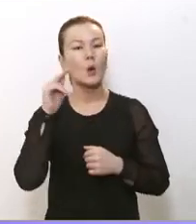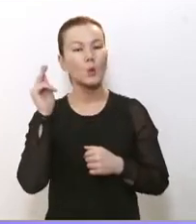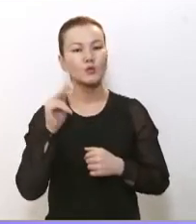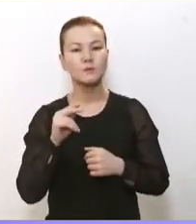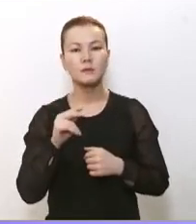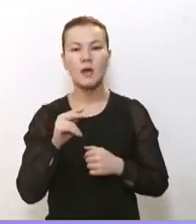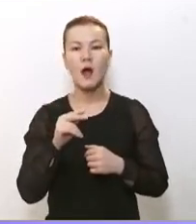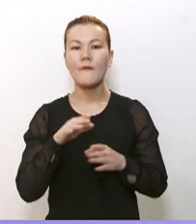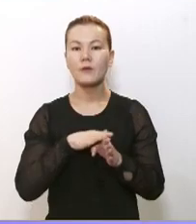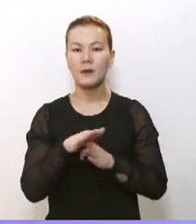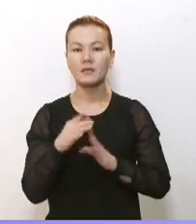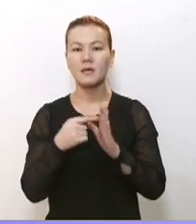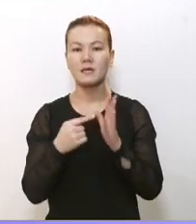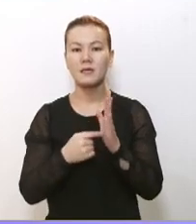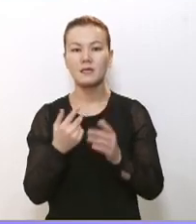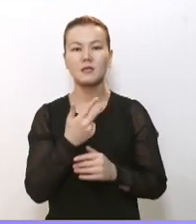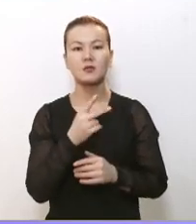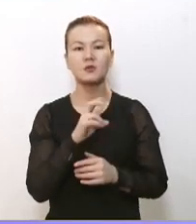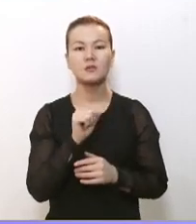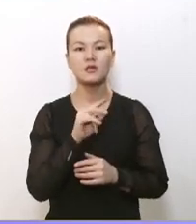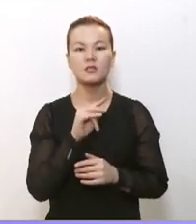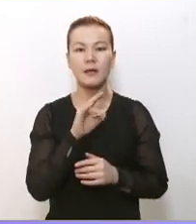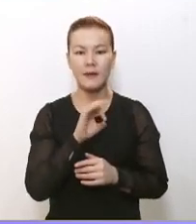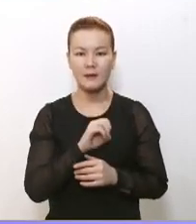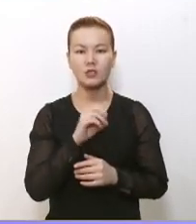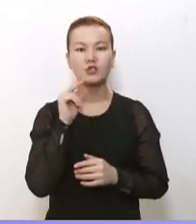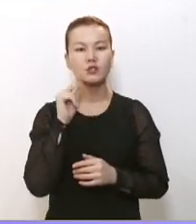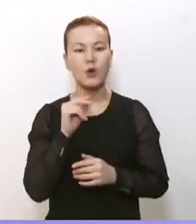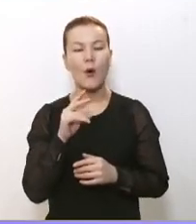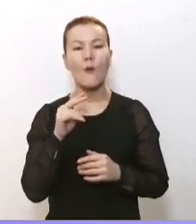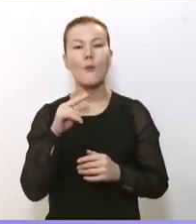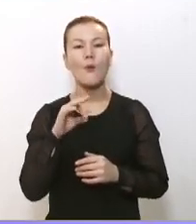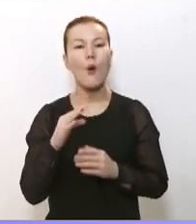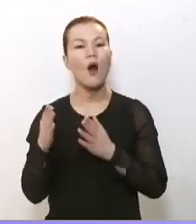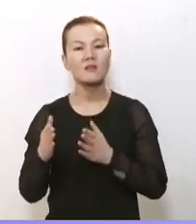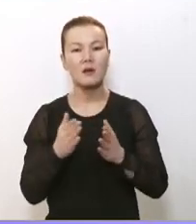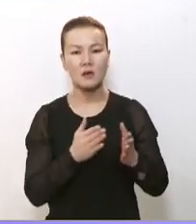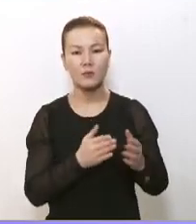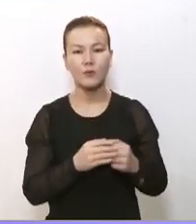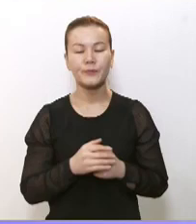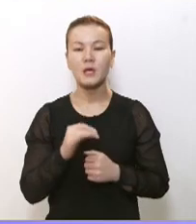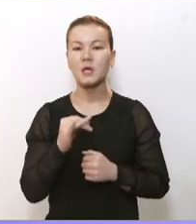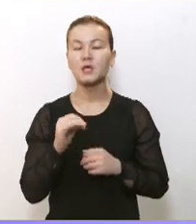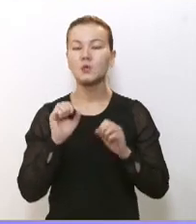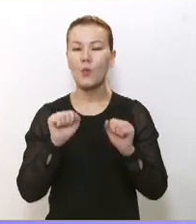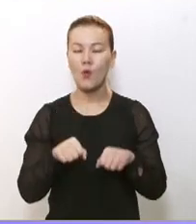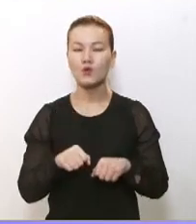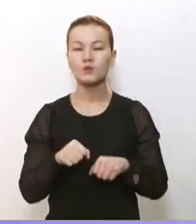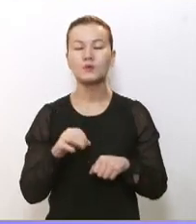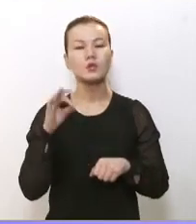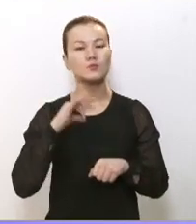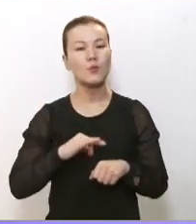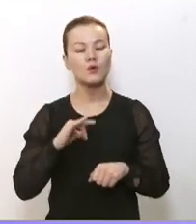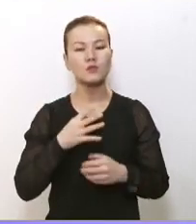Научимся выполнять деление на трехзначное число по алгоритму и сможем применить